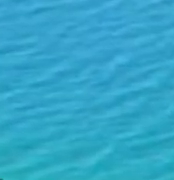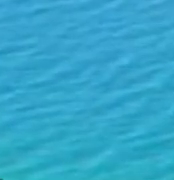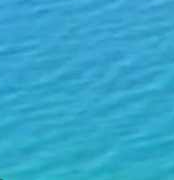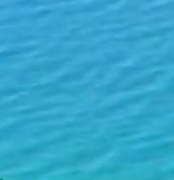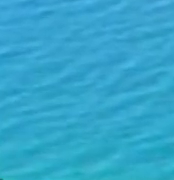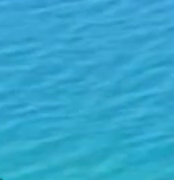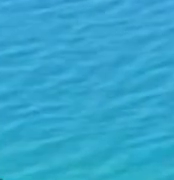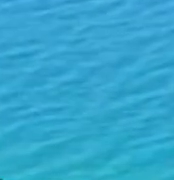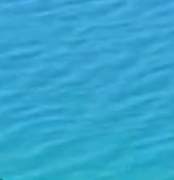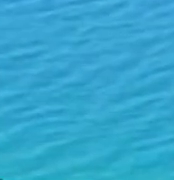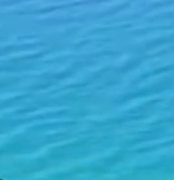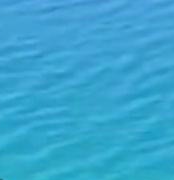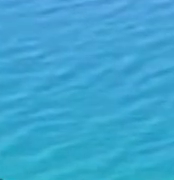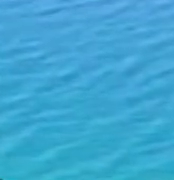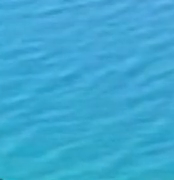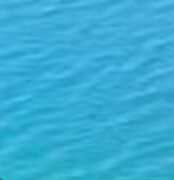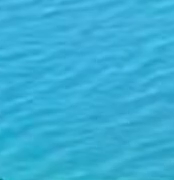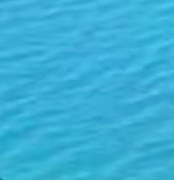NCGI.